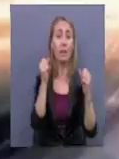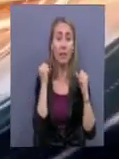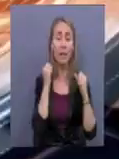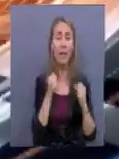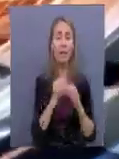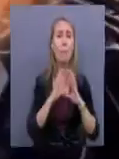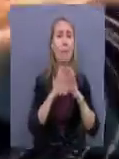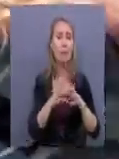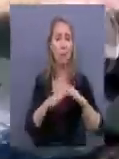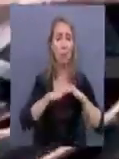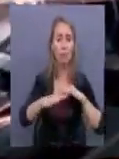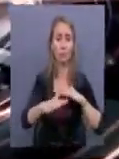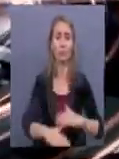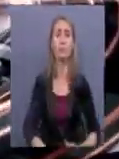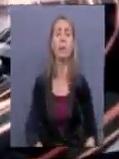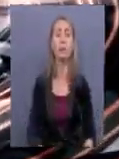мақұлданды.